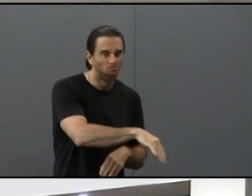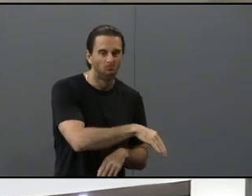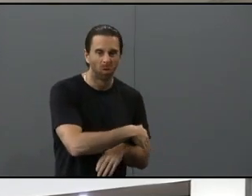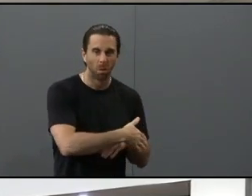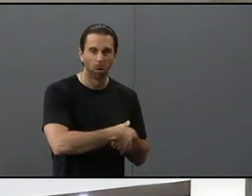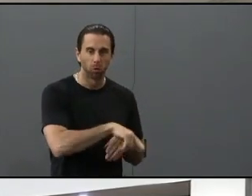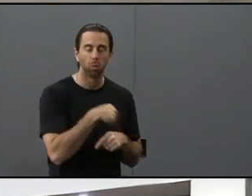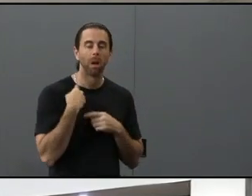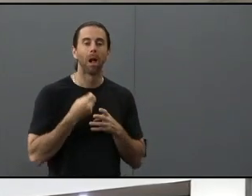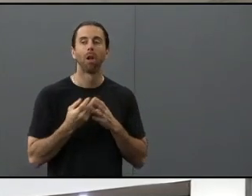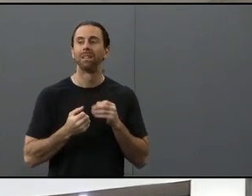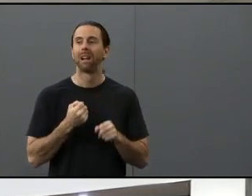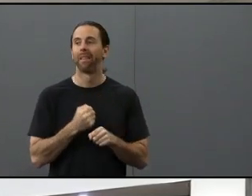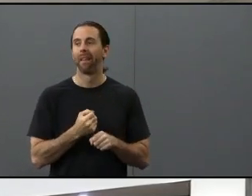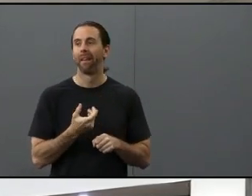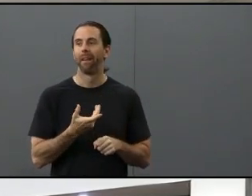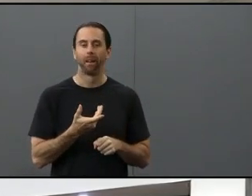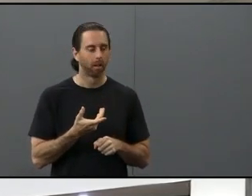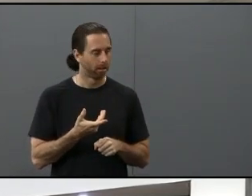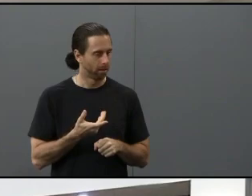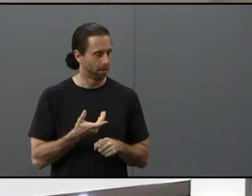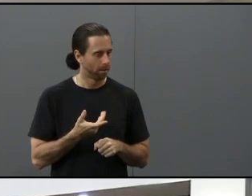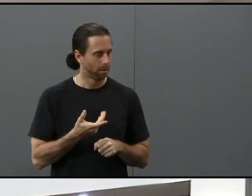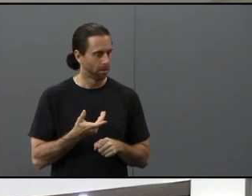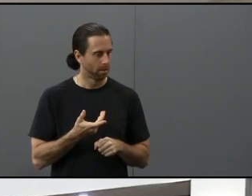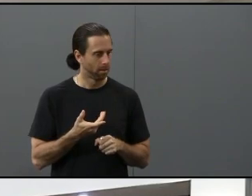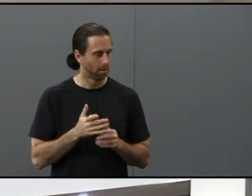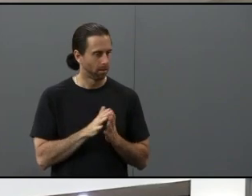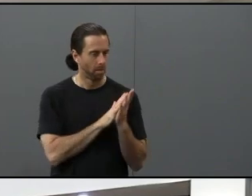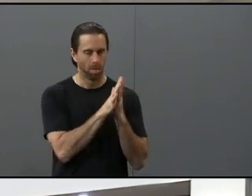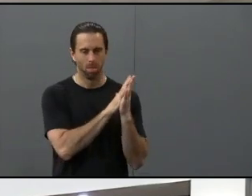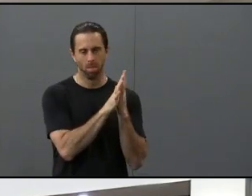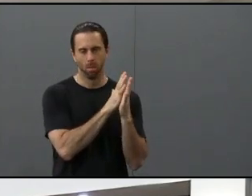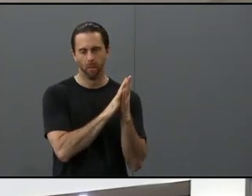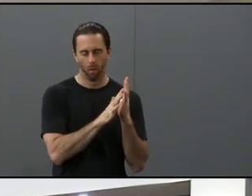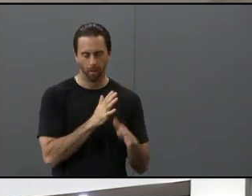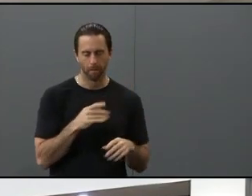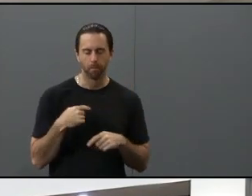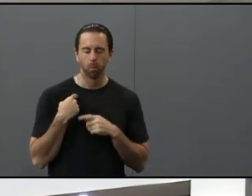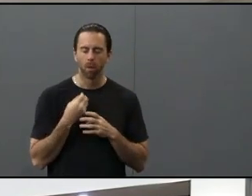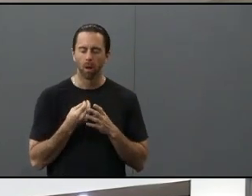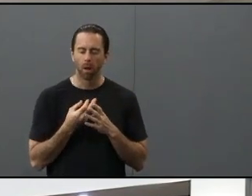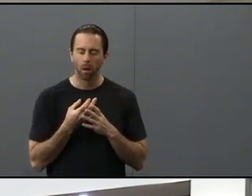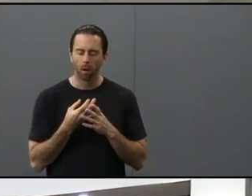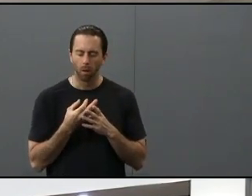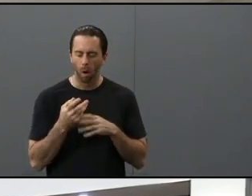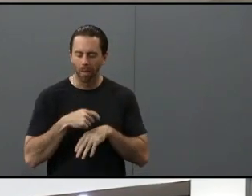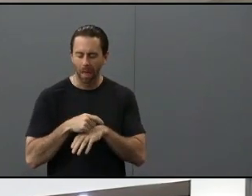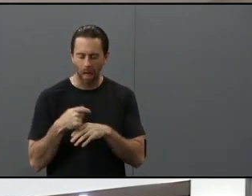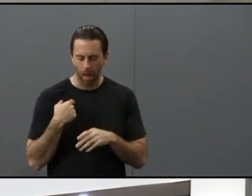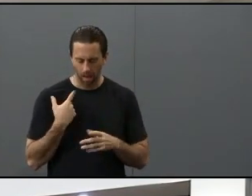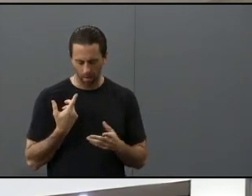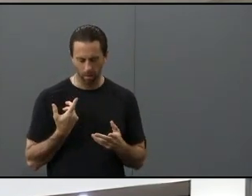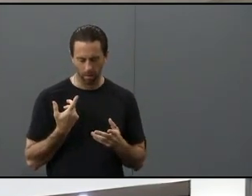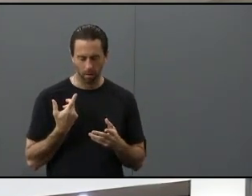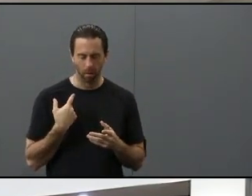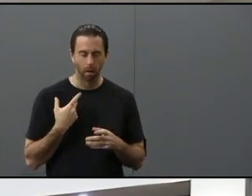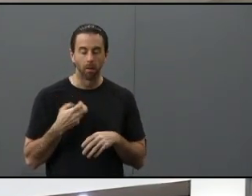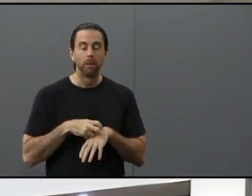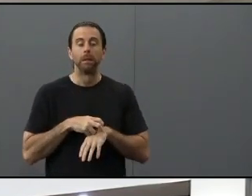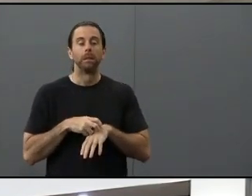années malheureusement sur la boîte postale ceci étant dit le plus problématique et le plus accablant pour nous pour ne pas dire le plus